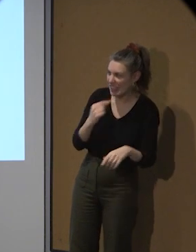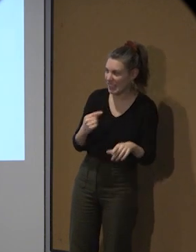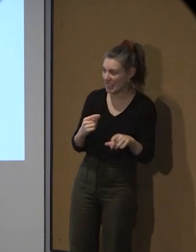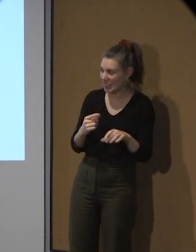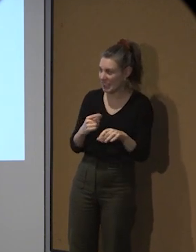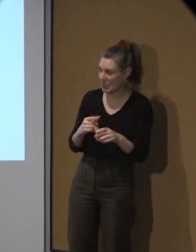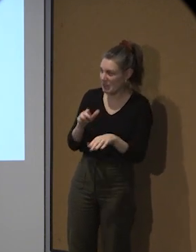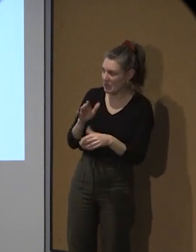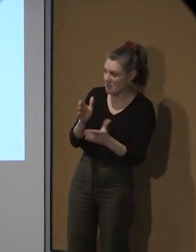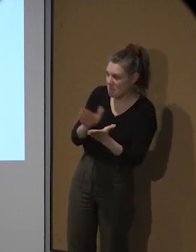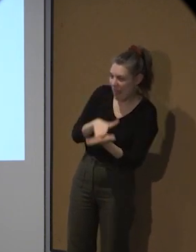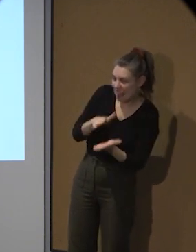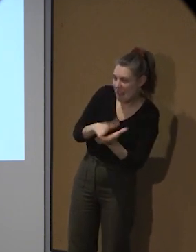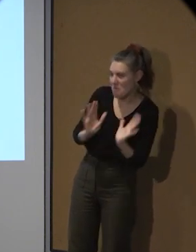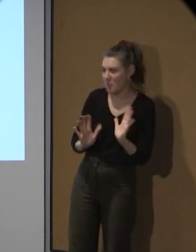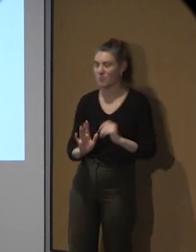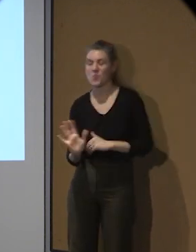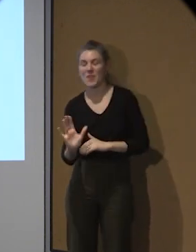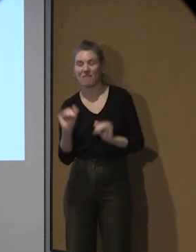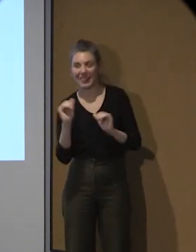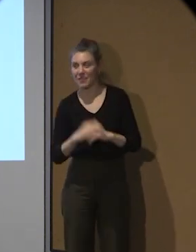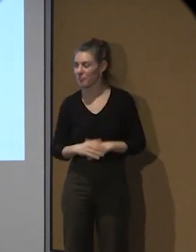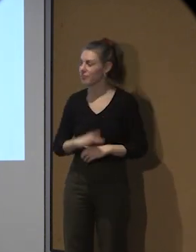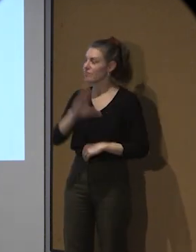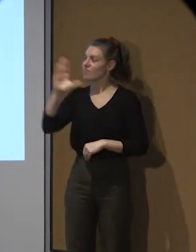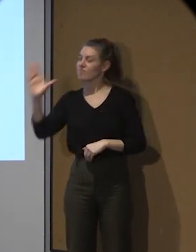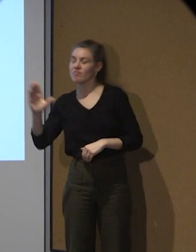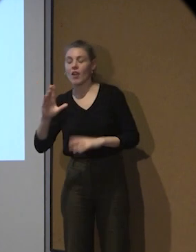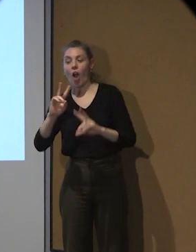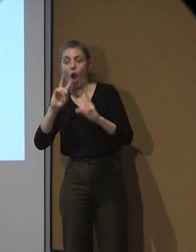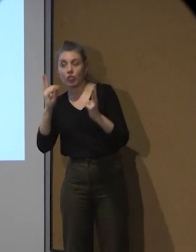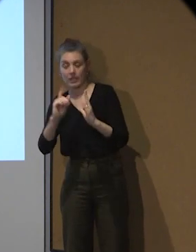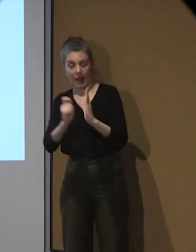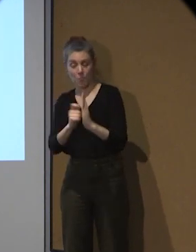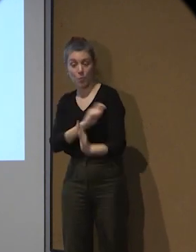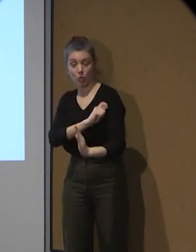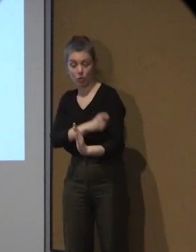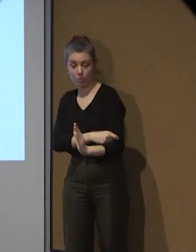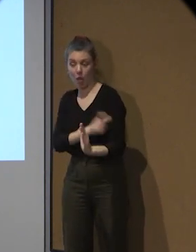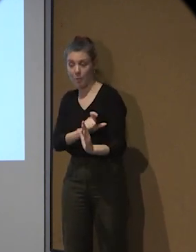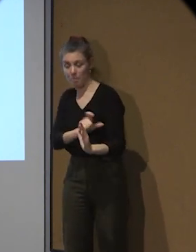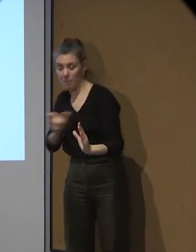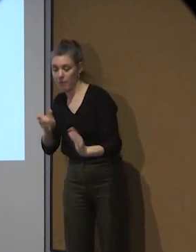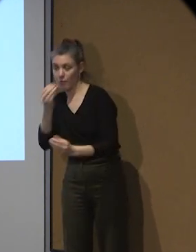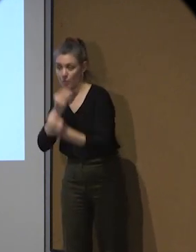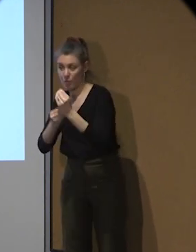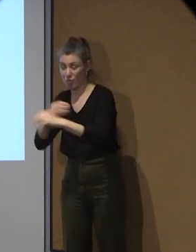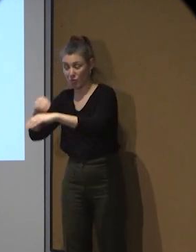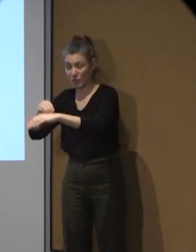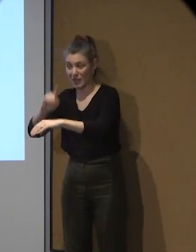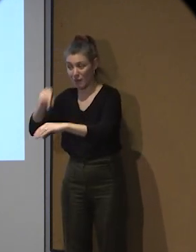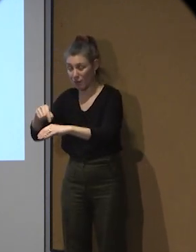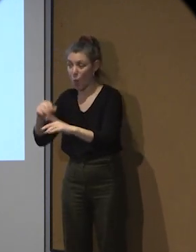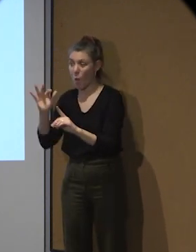Globalement, après une activité physique, le repas qui suit une activité physique doit comporter un féculent. On peut